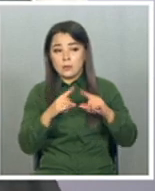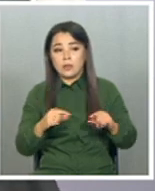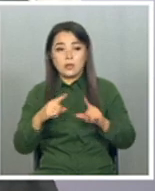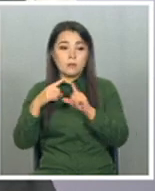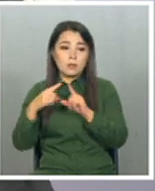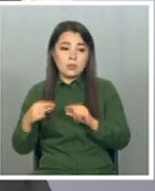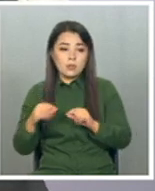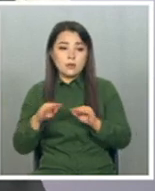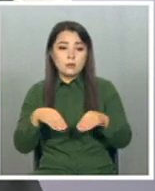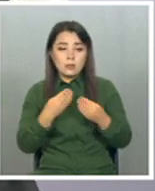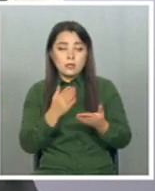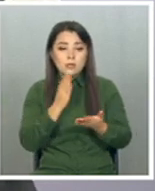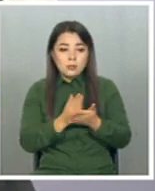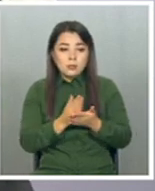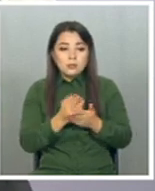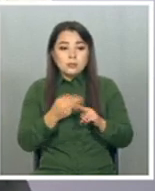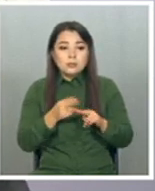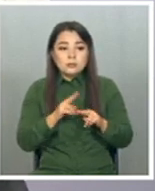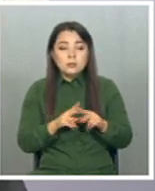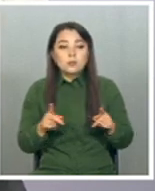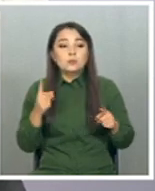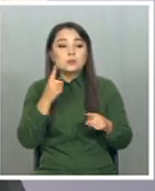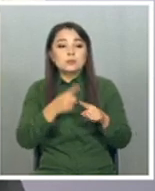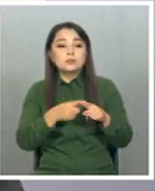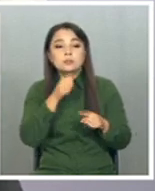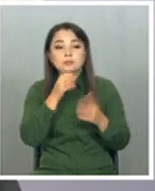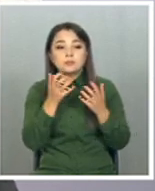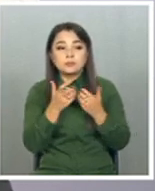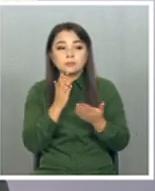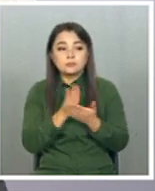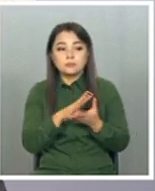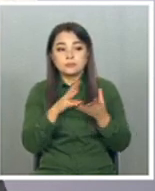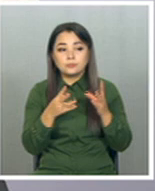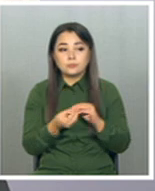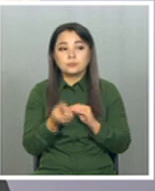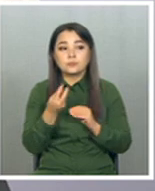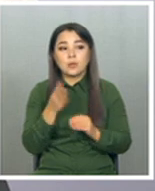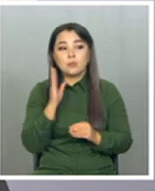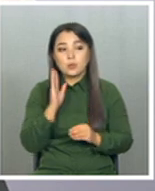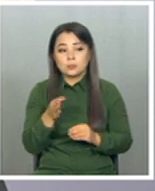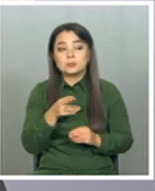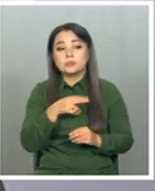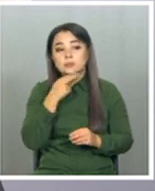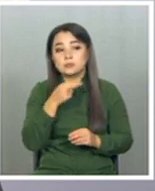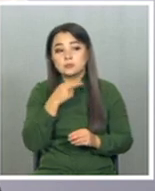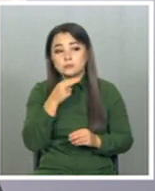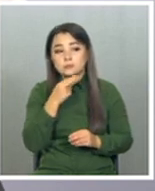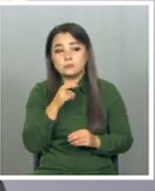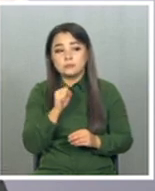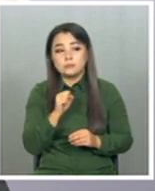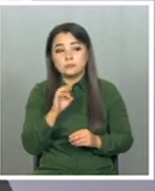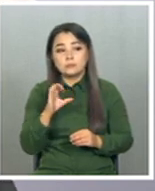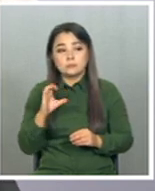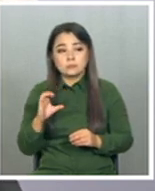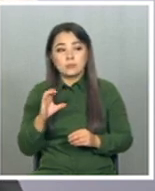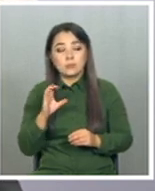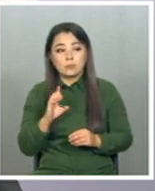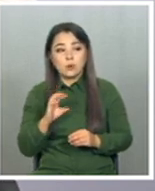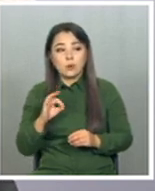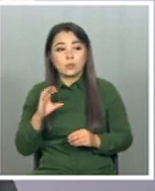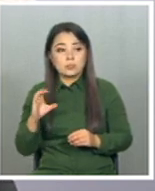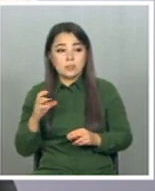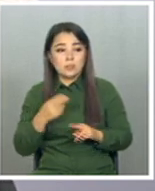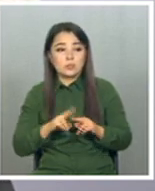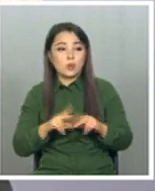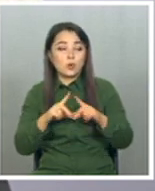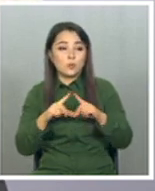берілген, осы 2 периметрді қосып көрейік. Бізде не шығады екен? Қарайық, AOC және BOC